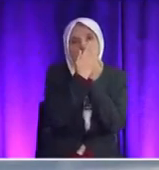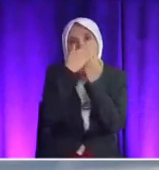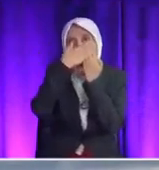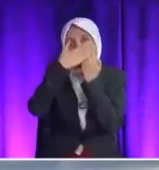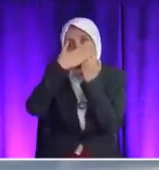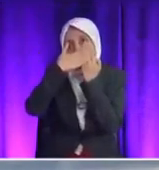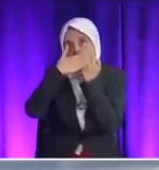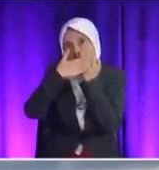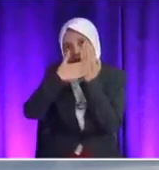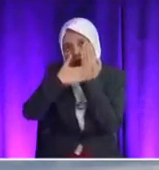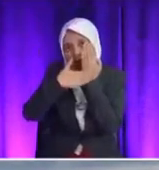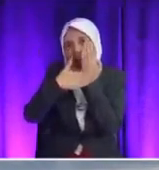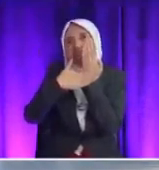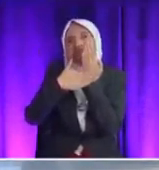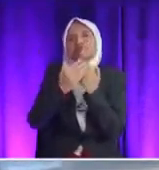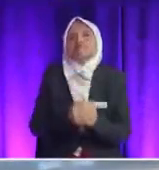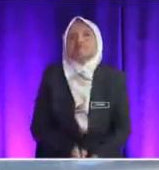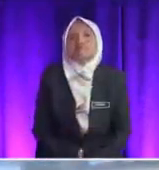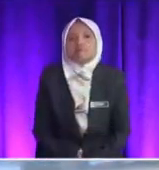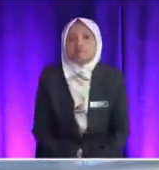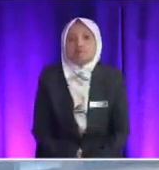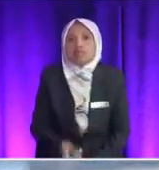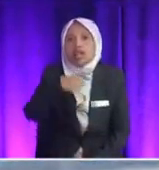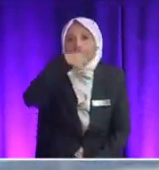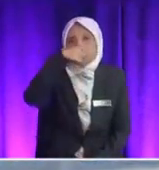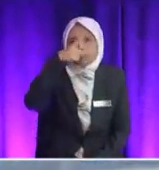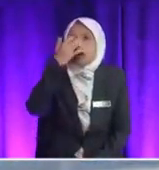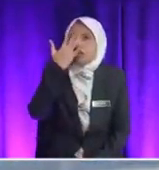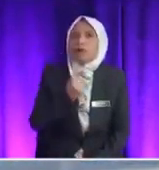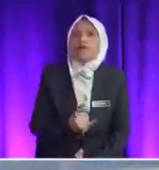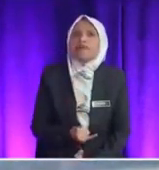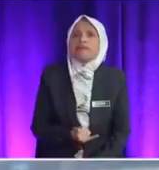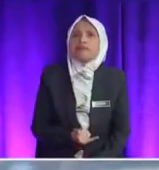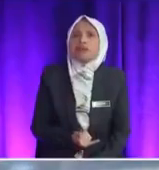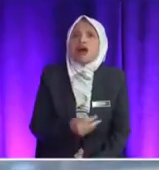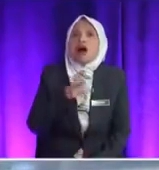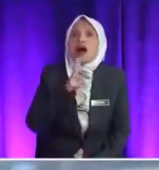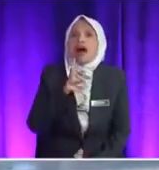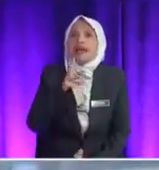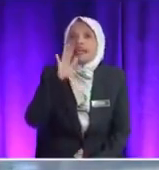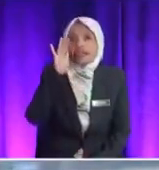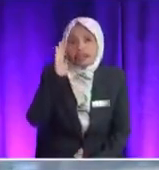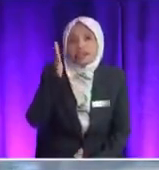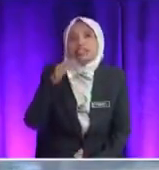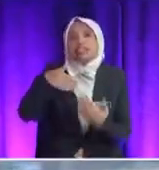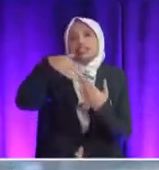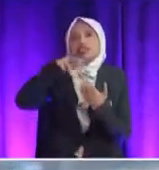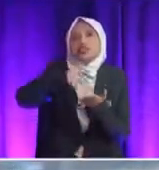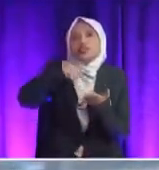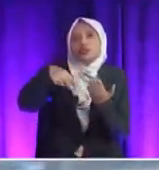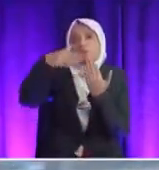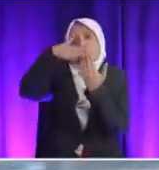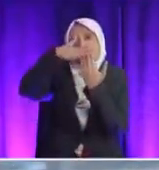bawah macan dari mana katanya Betul Sebab kenapa biji sebab Ida kantung ke bawah ke